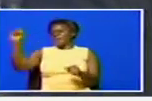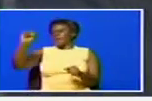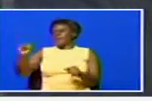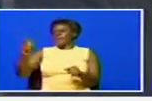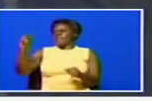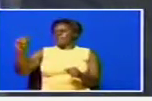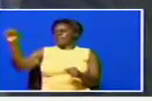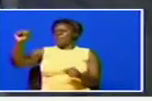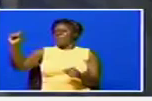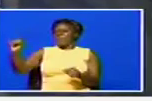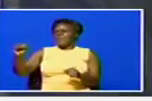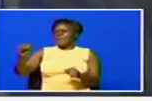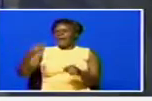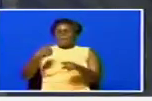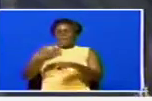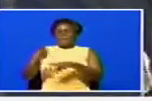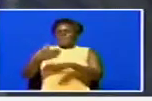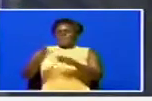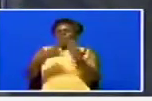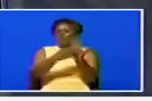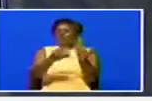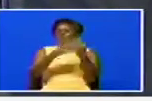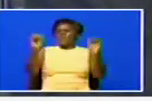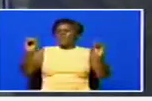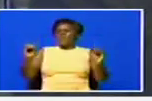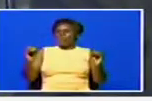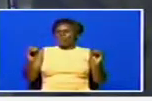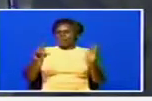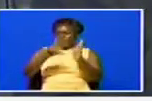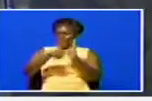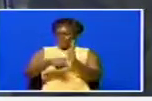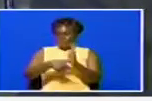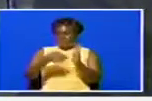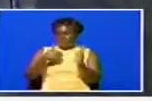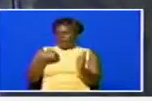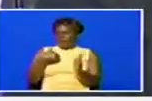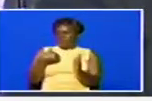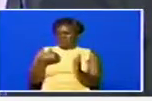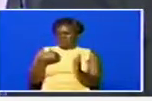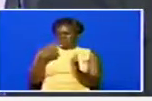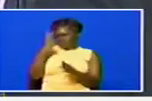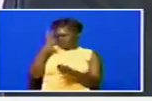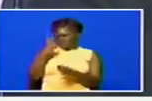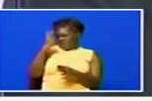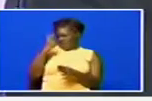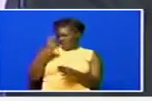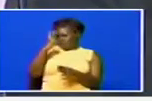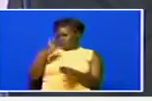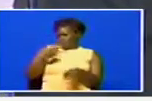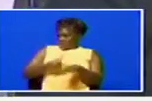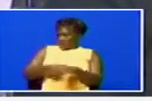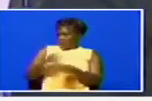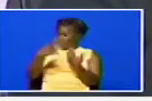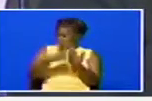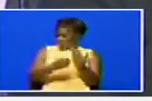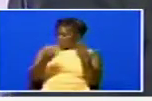na hawakuweza kutuma scan copy. Na scan copy imetumwa baadaye. Uh-huh. Na ndio unaona kuna dukuduku. Kwani wakati ambapo kuna kuwa na scanned